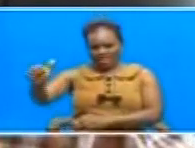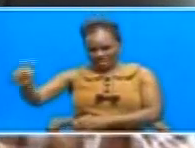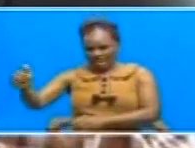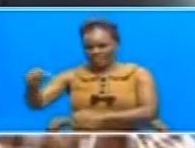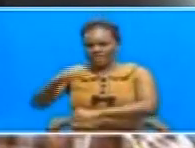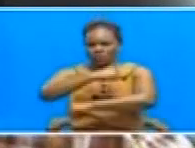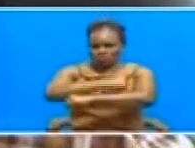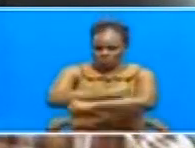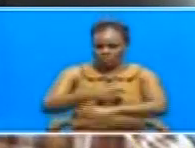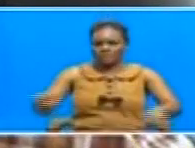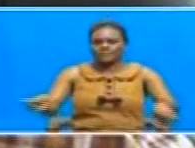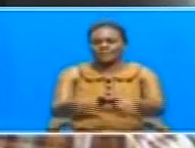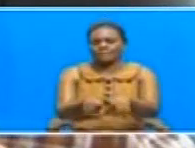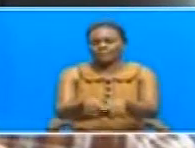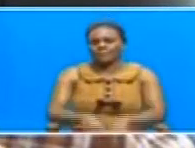mashule zingine,